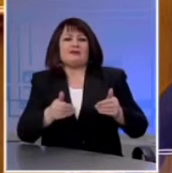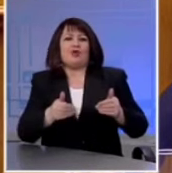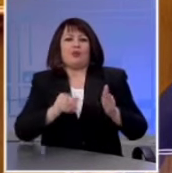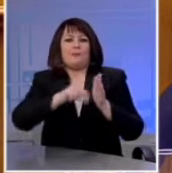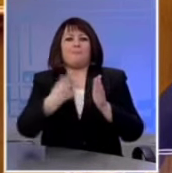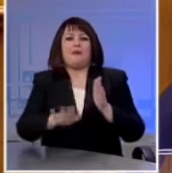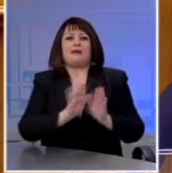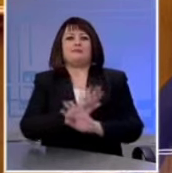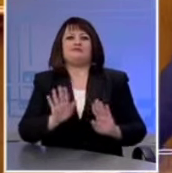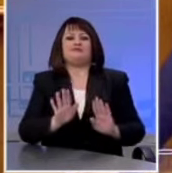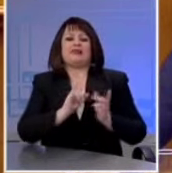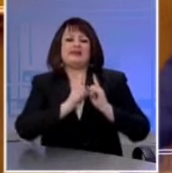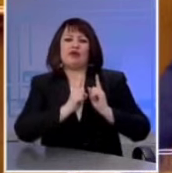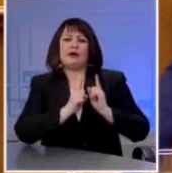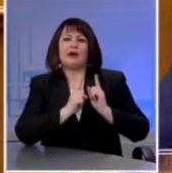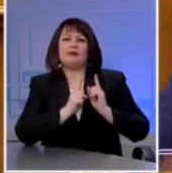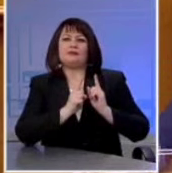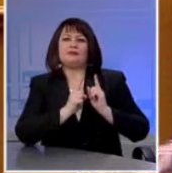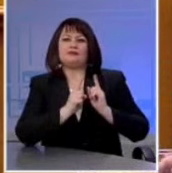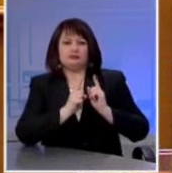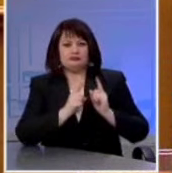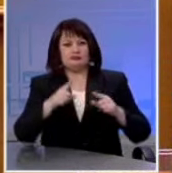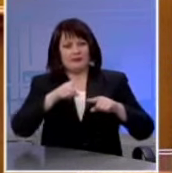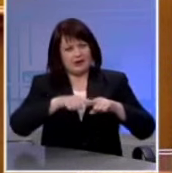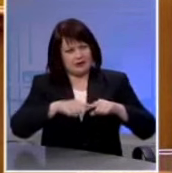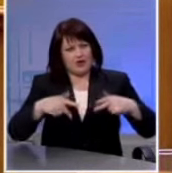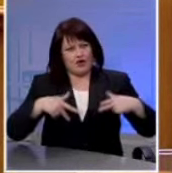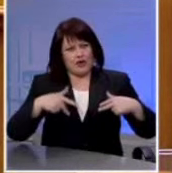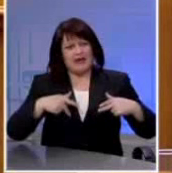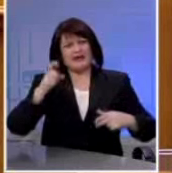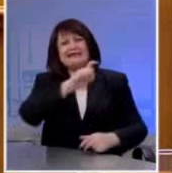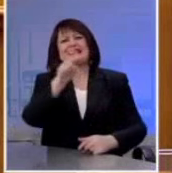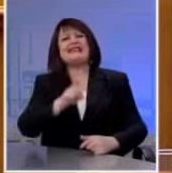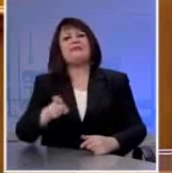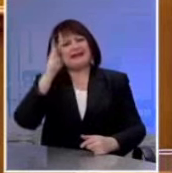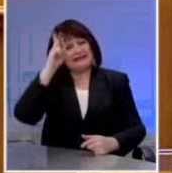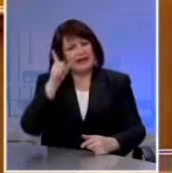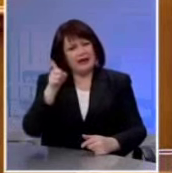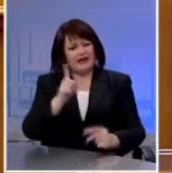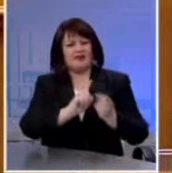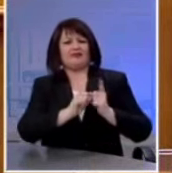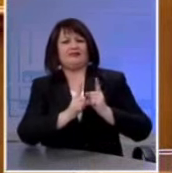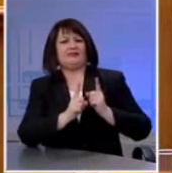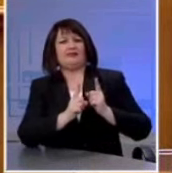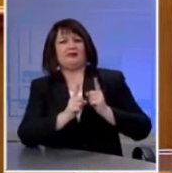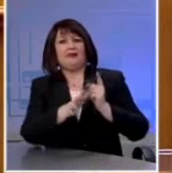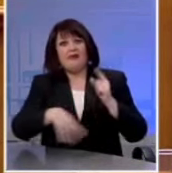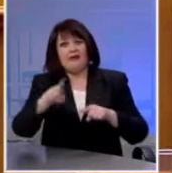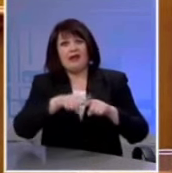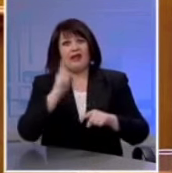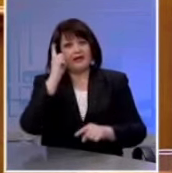υπογράφηκε ανάμεσα στο ελληνικό δημόσιο και τη Siemens. Όλοι στη χώρα